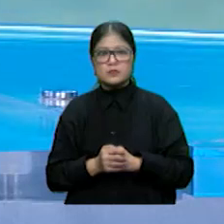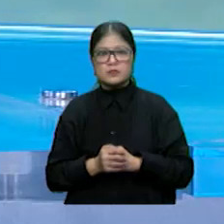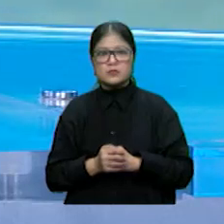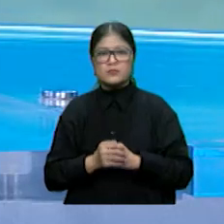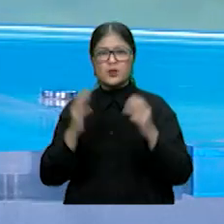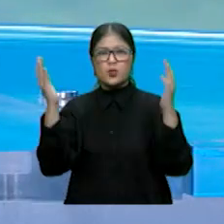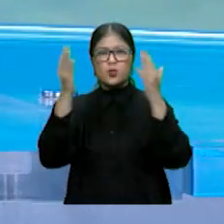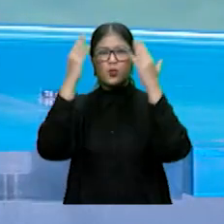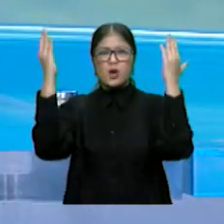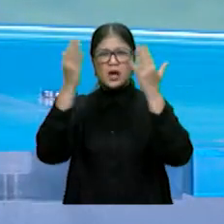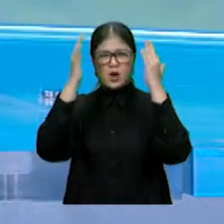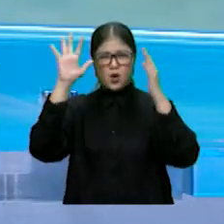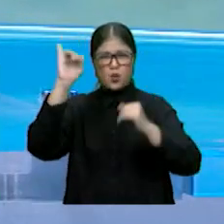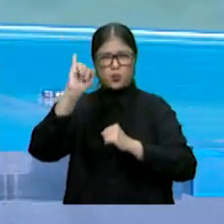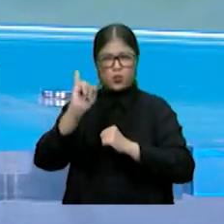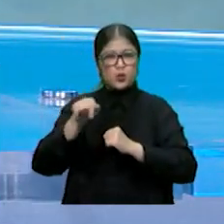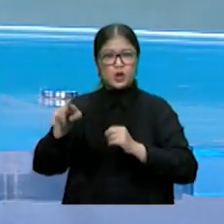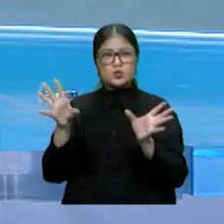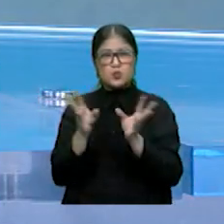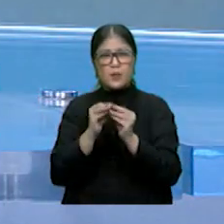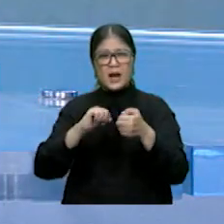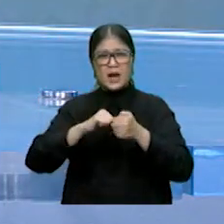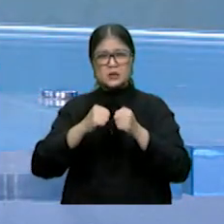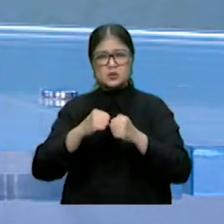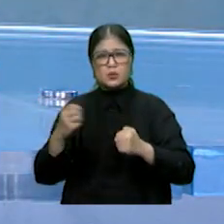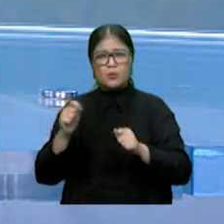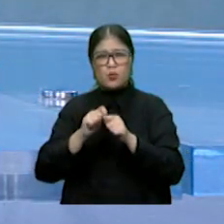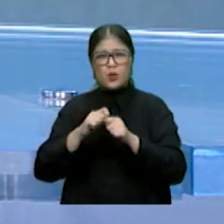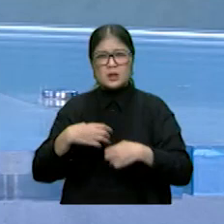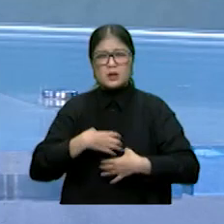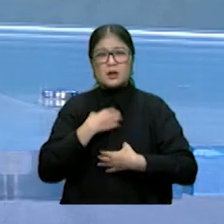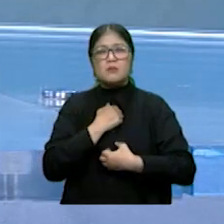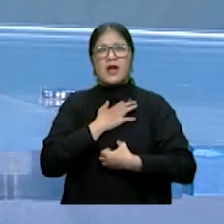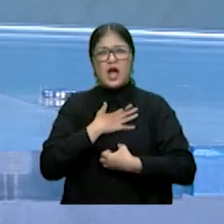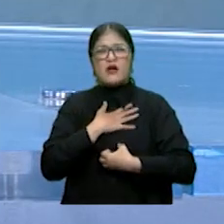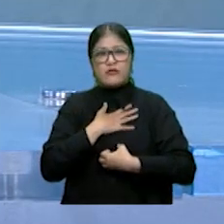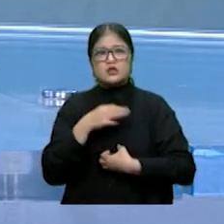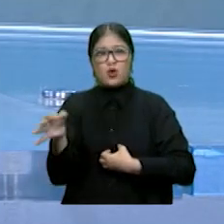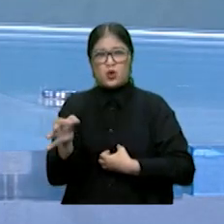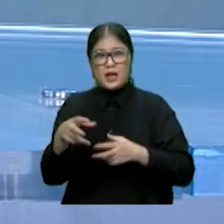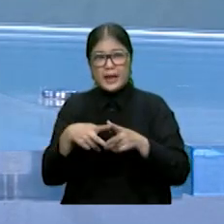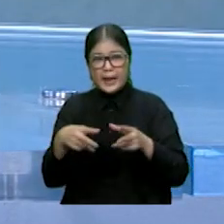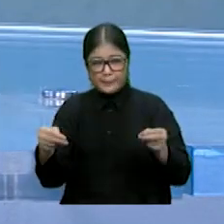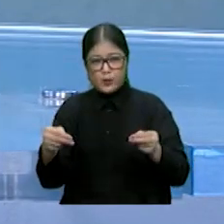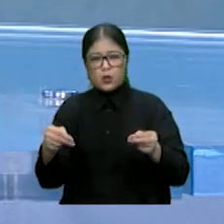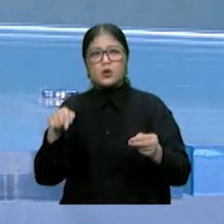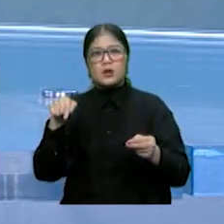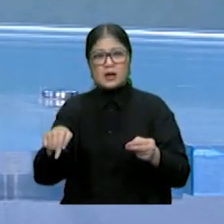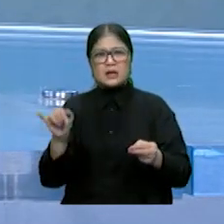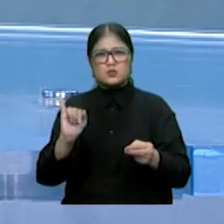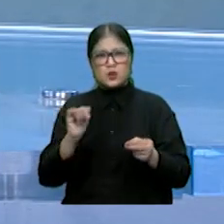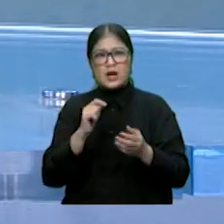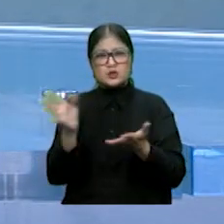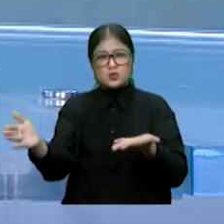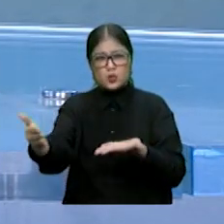Pemirsa, akibat polusi udara yang buruk, jumlah kasus infeksi saluran pernafasan di Kota Depok, Jawa Barat mengalami peningkatan signifikan. Tercatat peningkatan